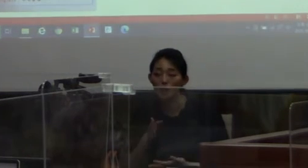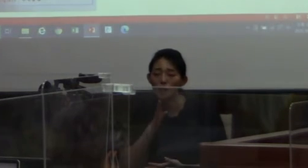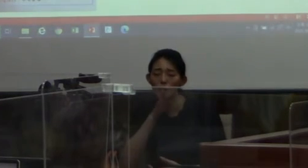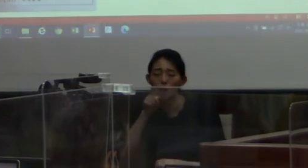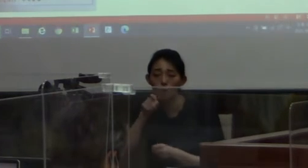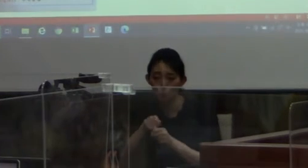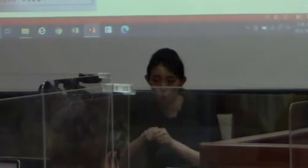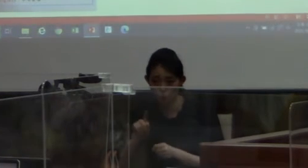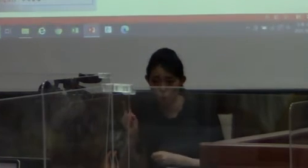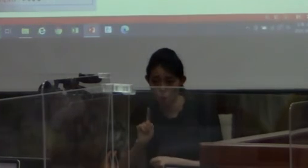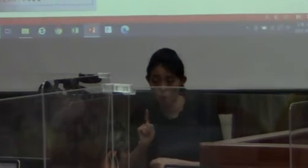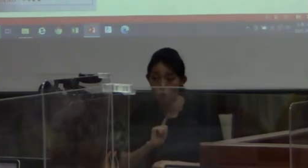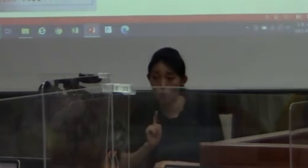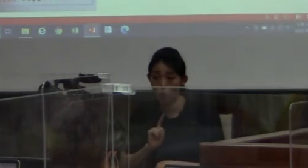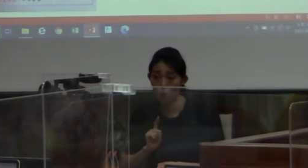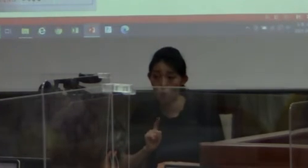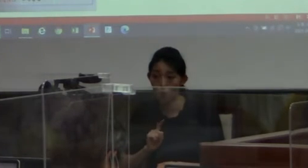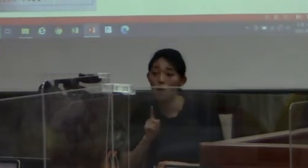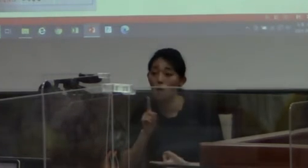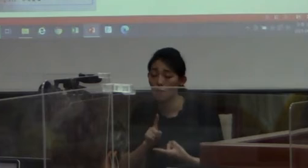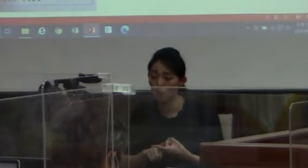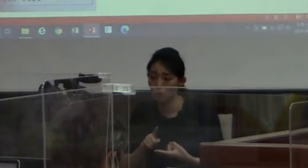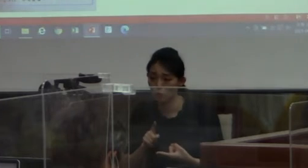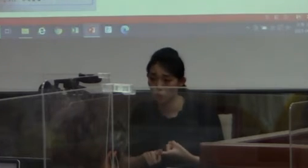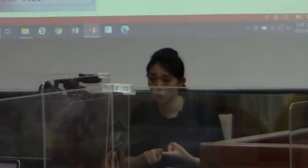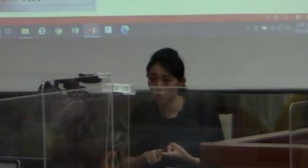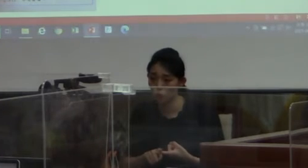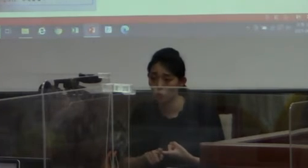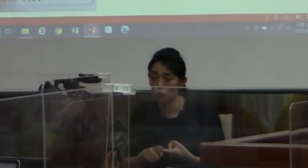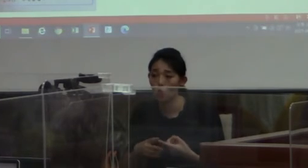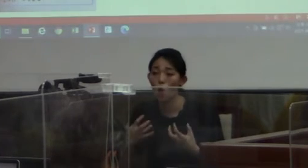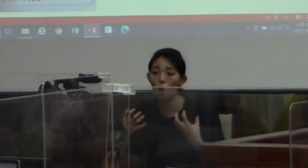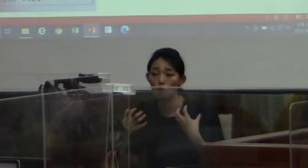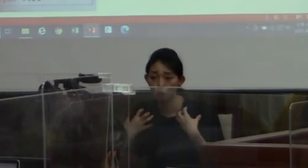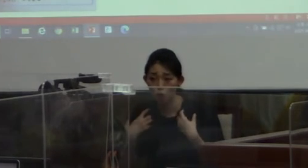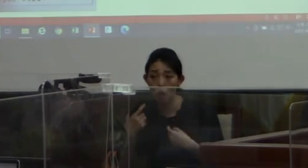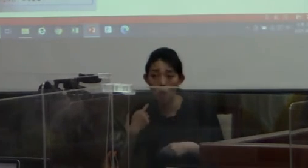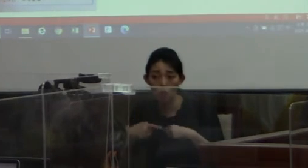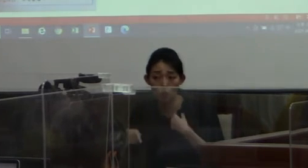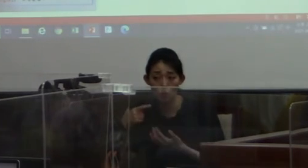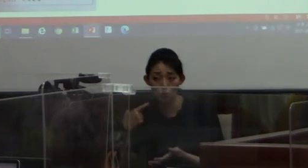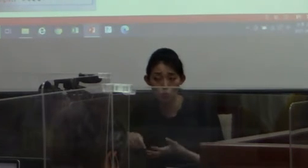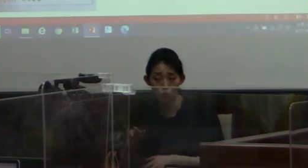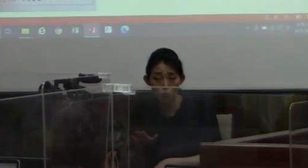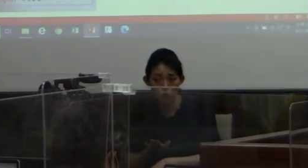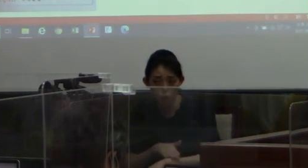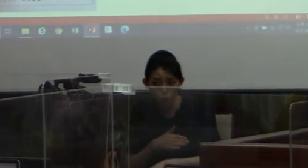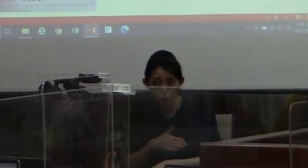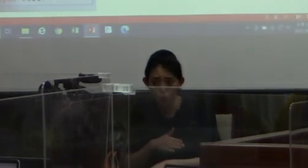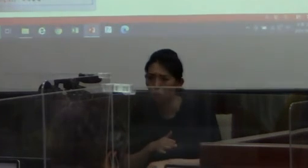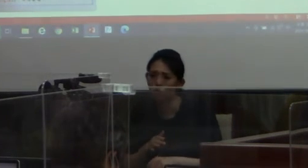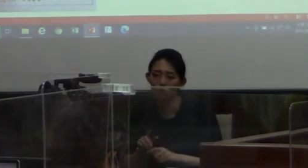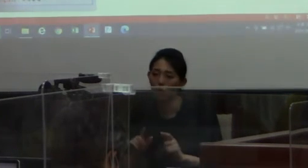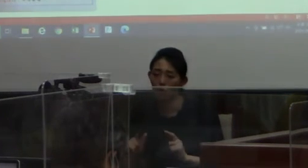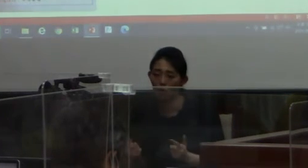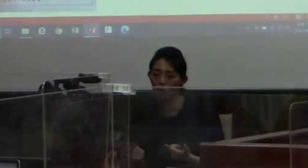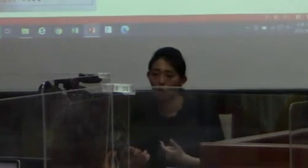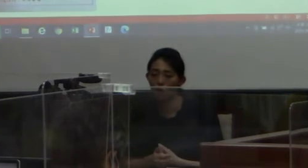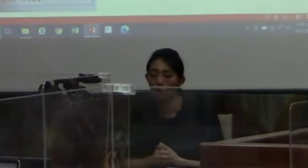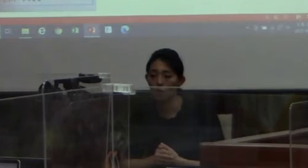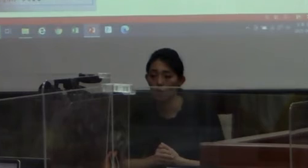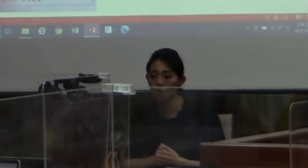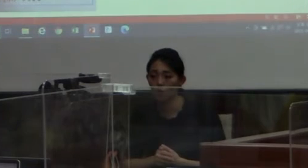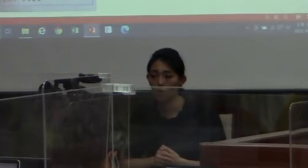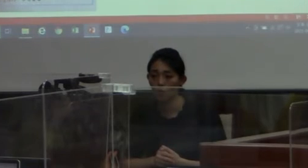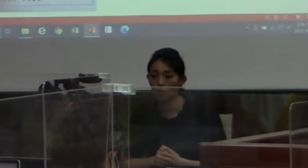네. 자꾸 이제 그 구청이 행정지도를 잘못한 것이냐 이건 아닌 것 같고요. 아, 그러면